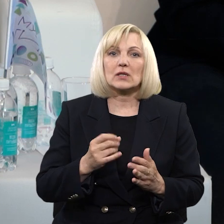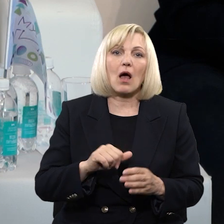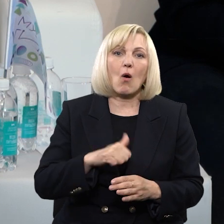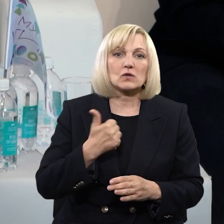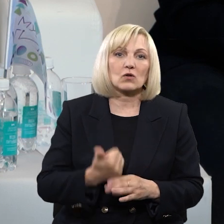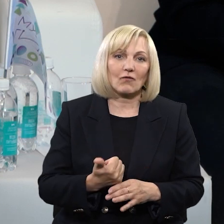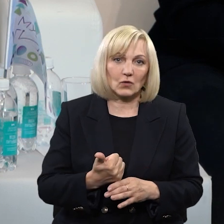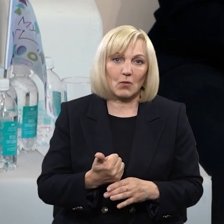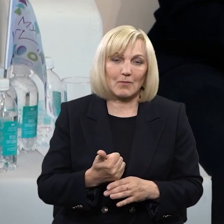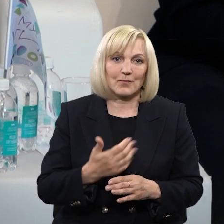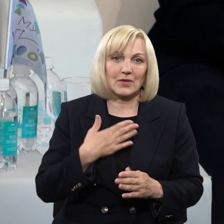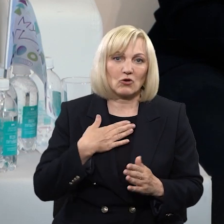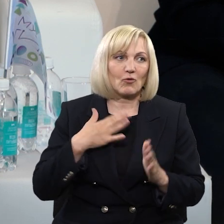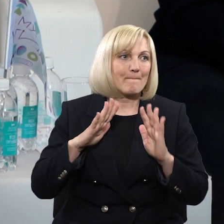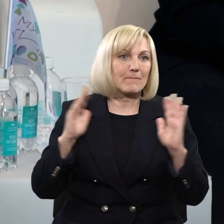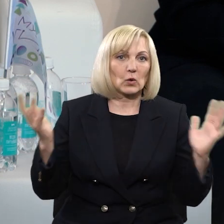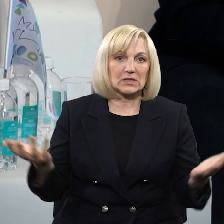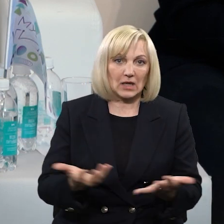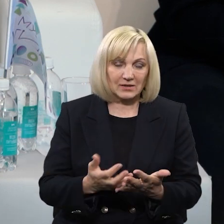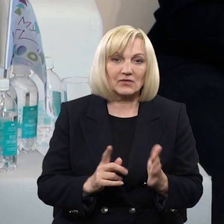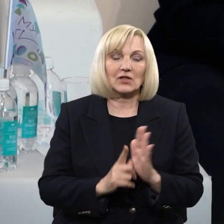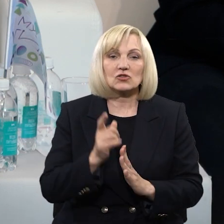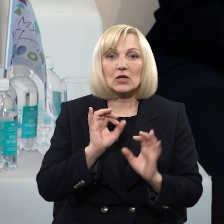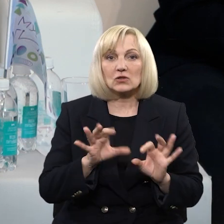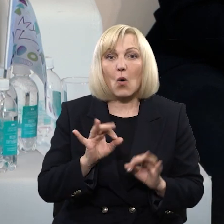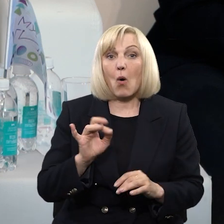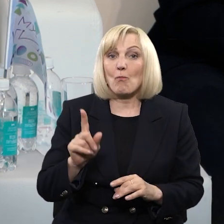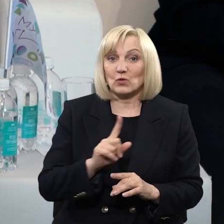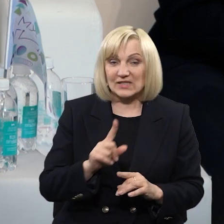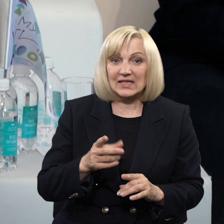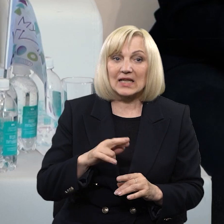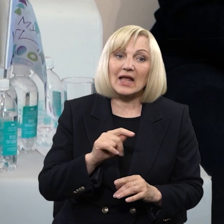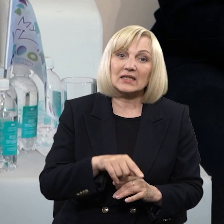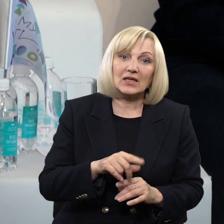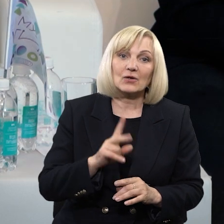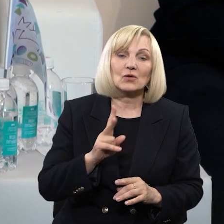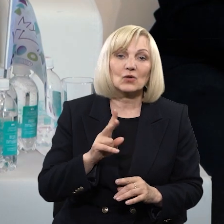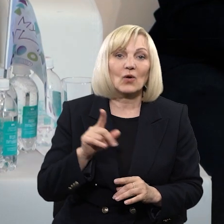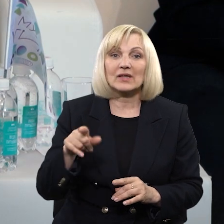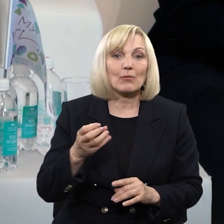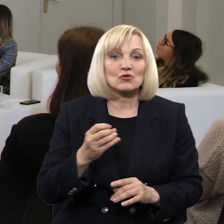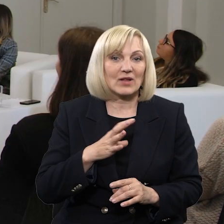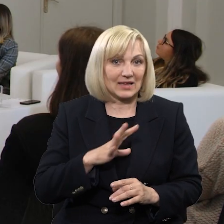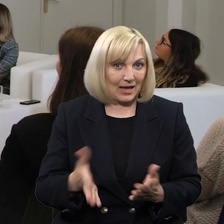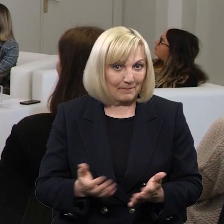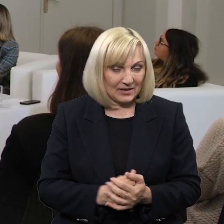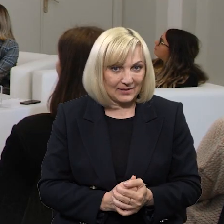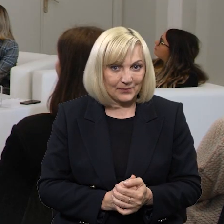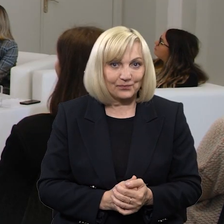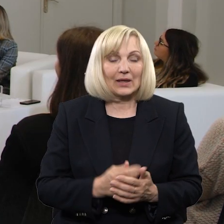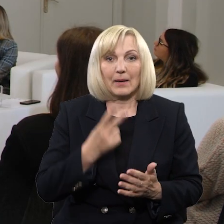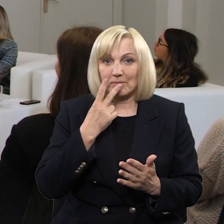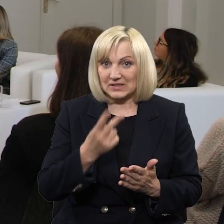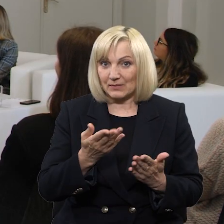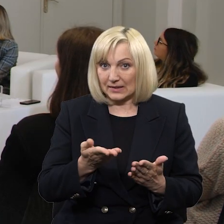нашем основном мемориальном пространстве в начале расскажу чуть-чуть о музее для тех кто может быть там не бывал